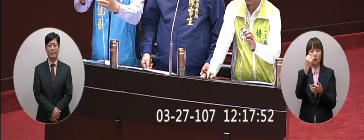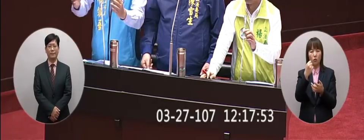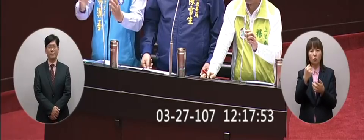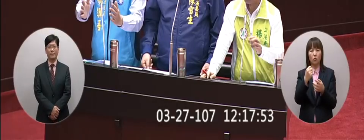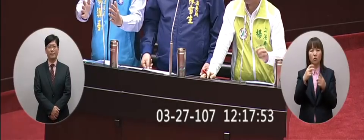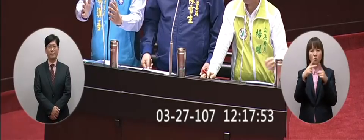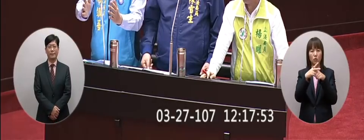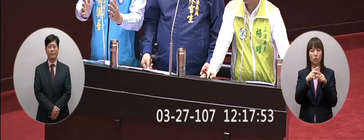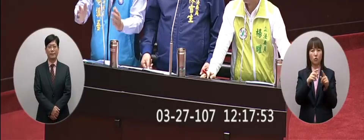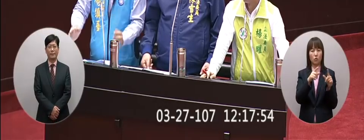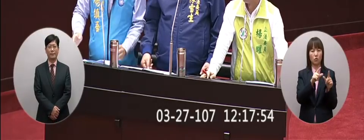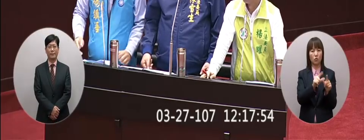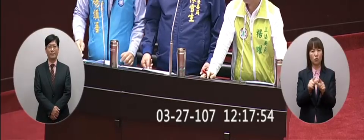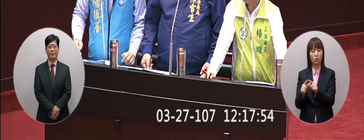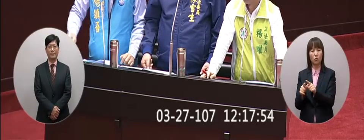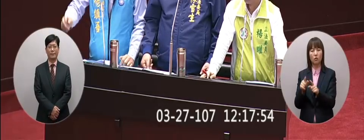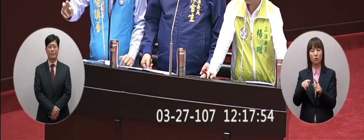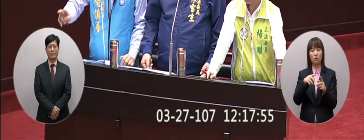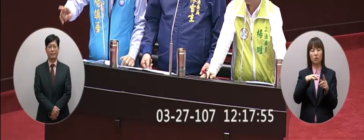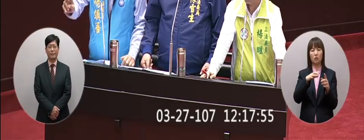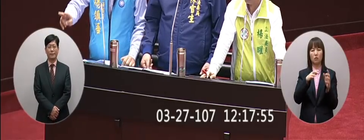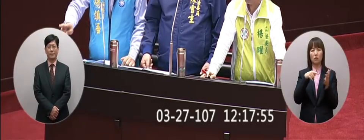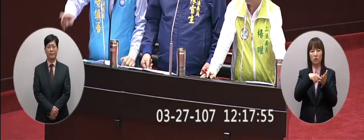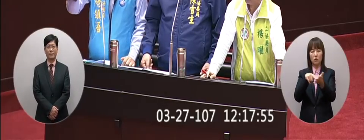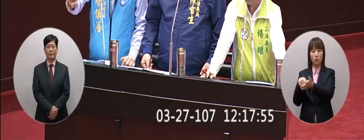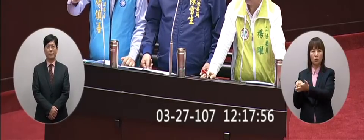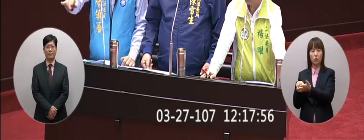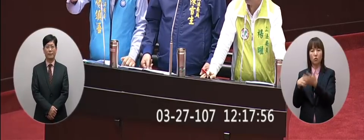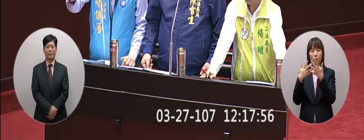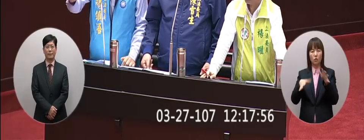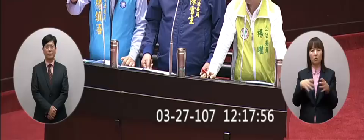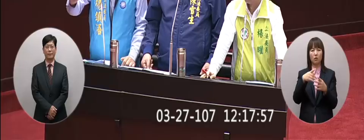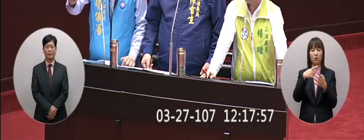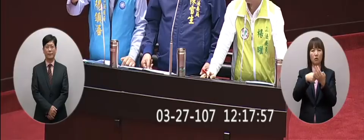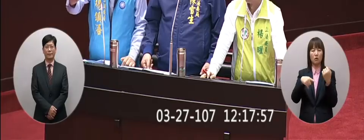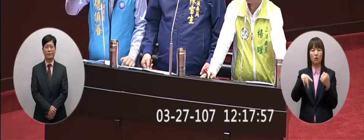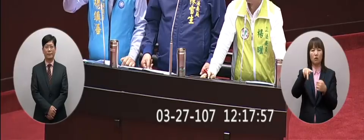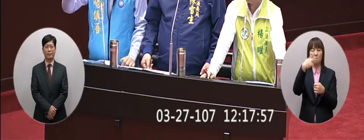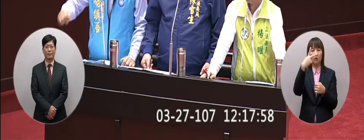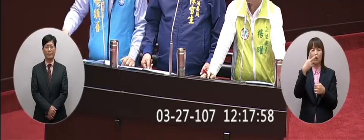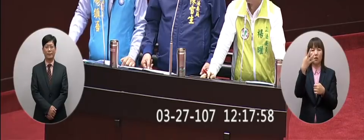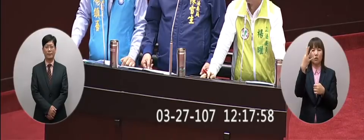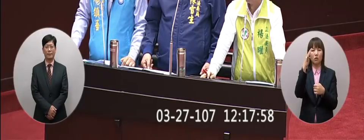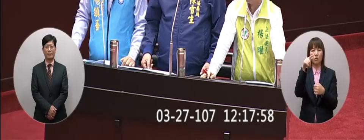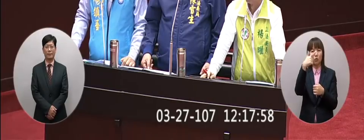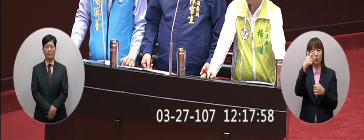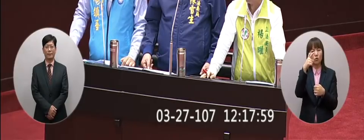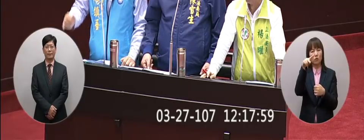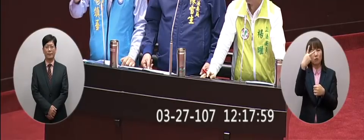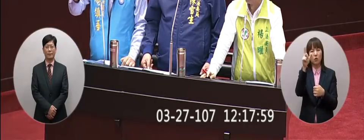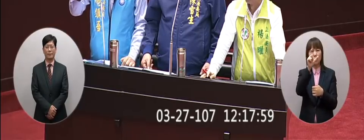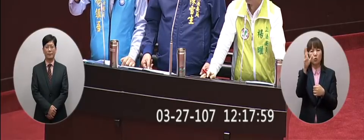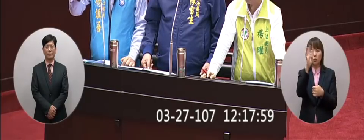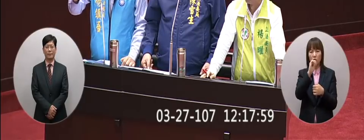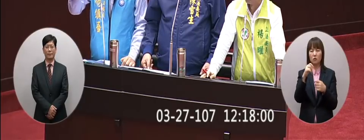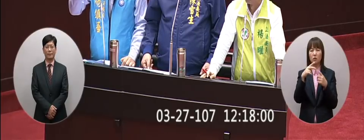切割成四十几个小的地，在上面总共申请装设了260几只的小型风机，